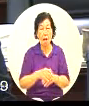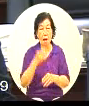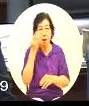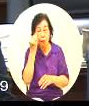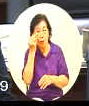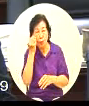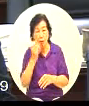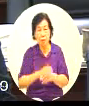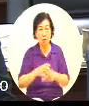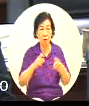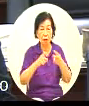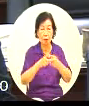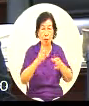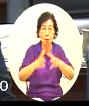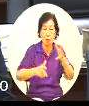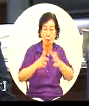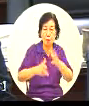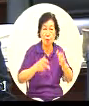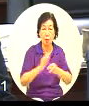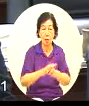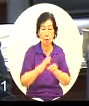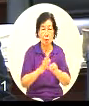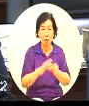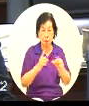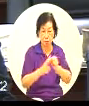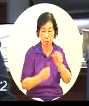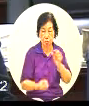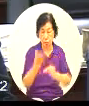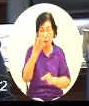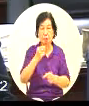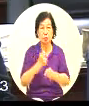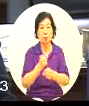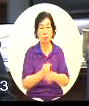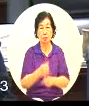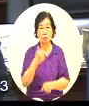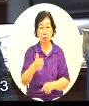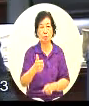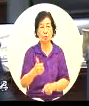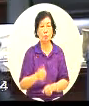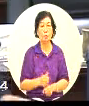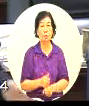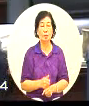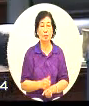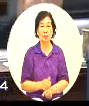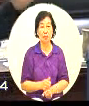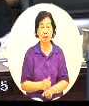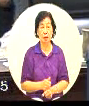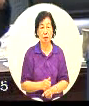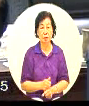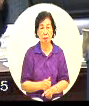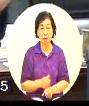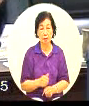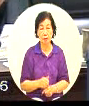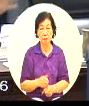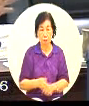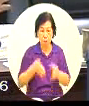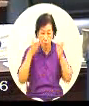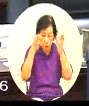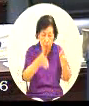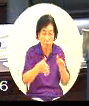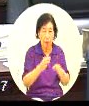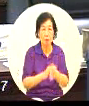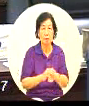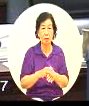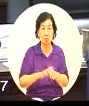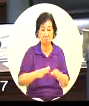哦，咱本州中华德意中华啊，做了真好，吼、哦，我希望讲会当朝向到面积扩大，